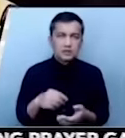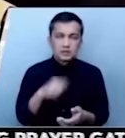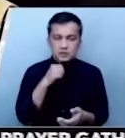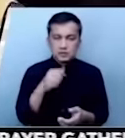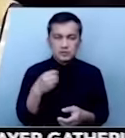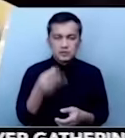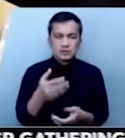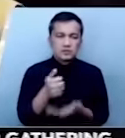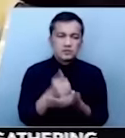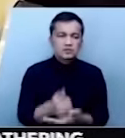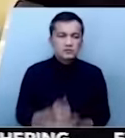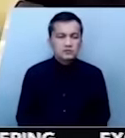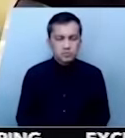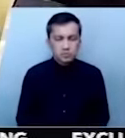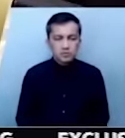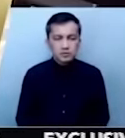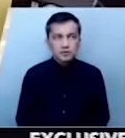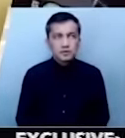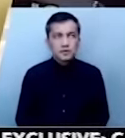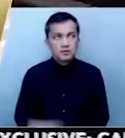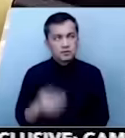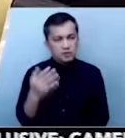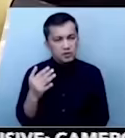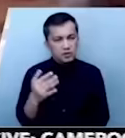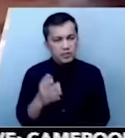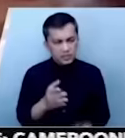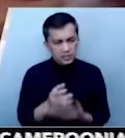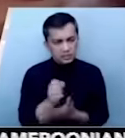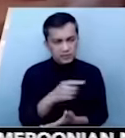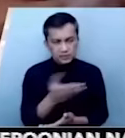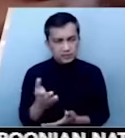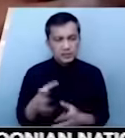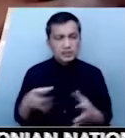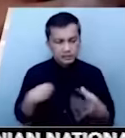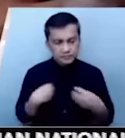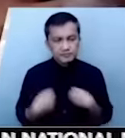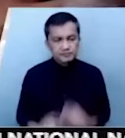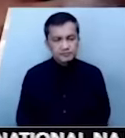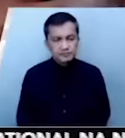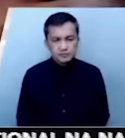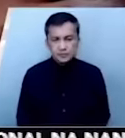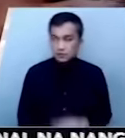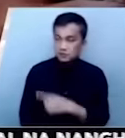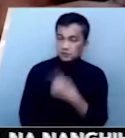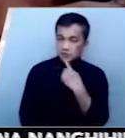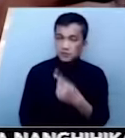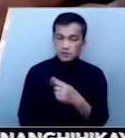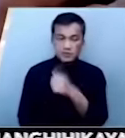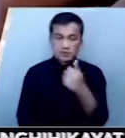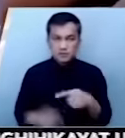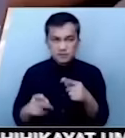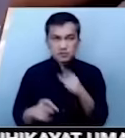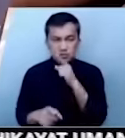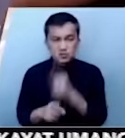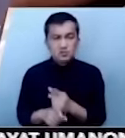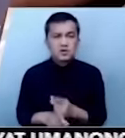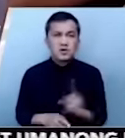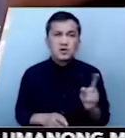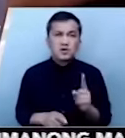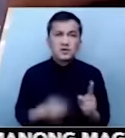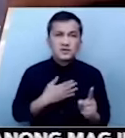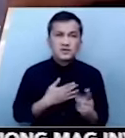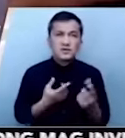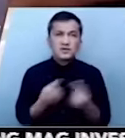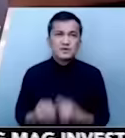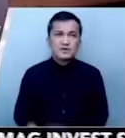tulong, sapagkat karapatan ninyo na makatanggap niyan. Eh di magsabi yung ibang tao ng totoo, ano bang gusto nilang gawin, ano